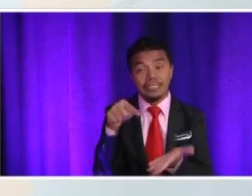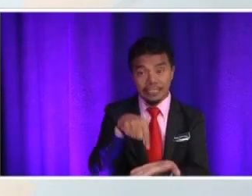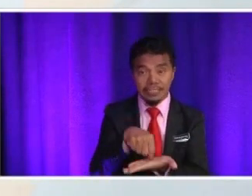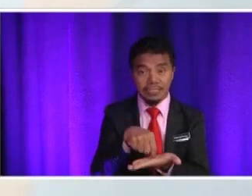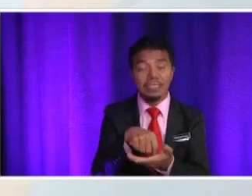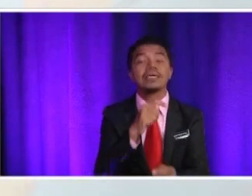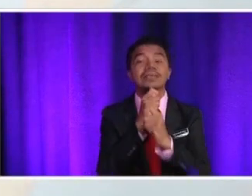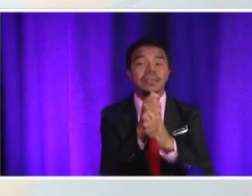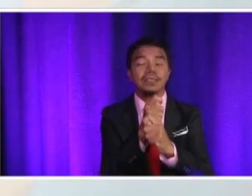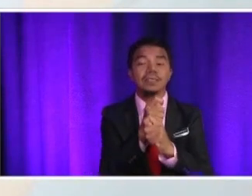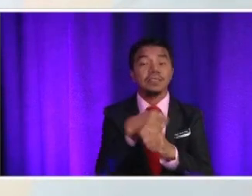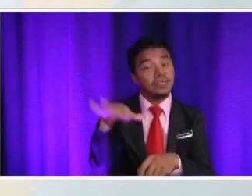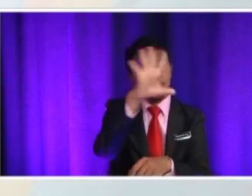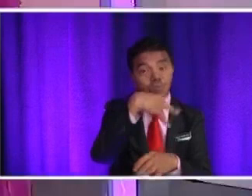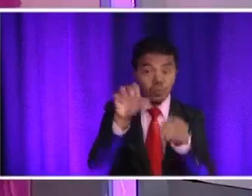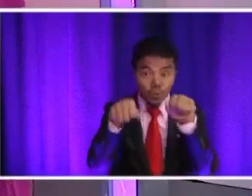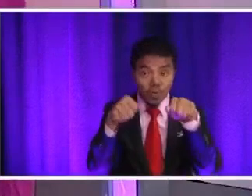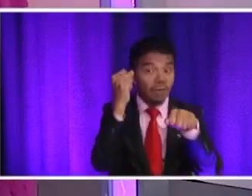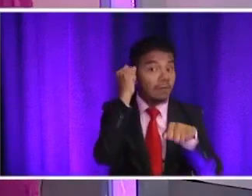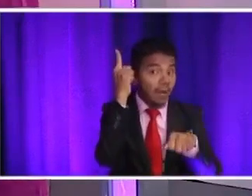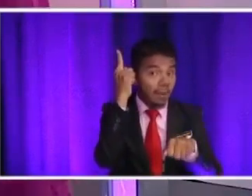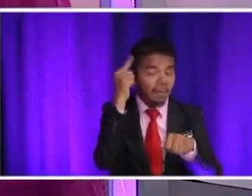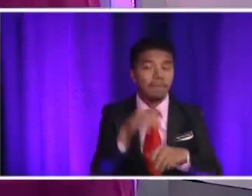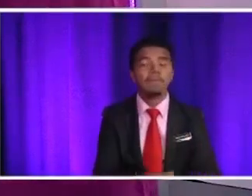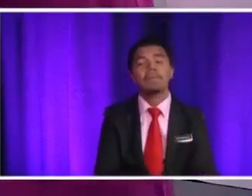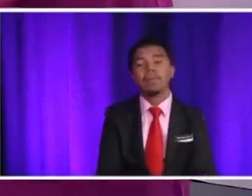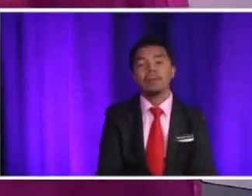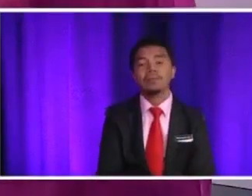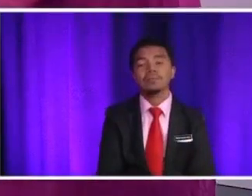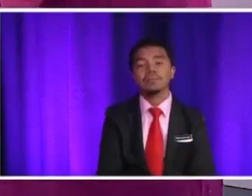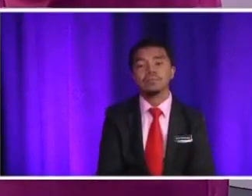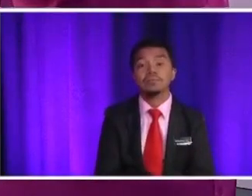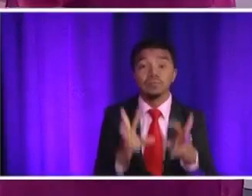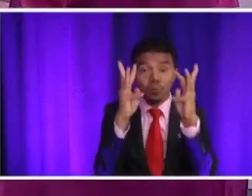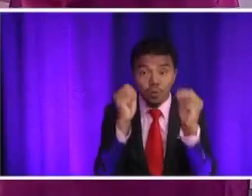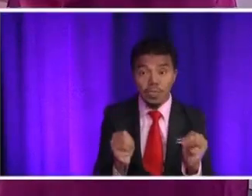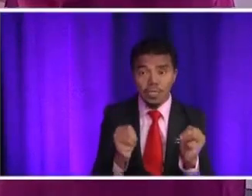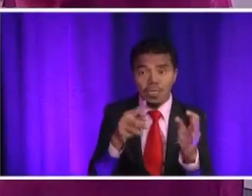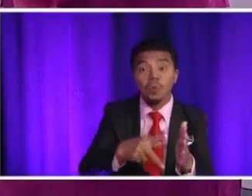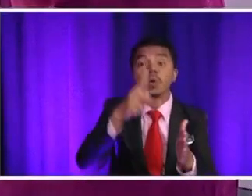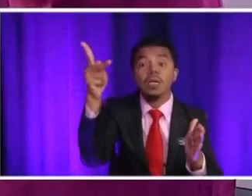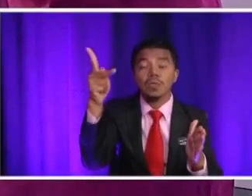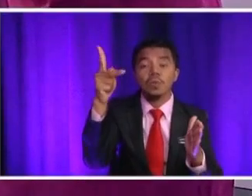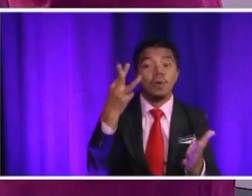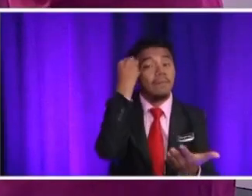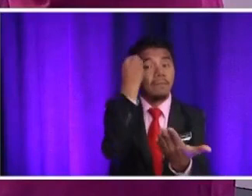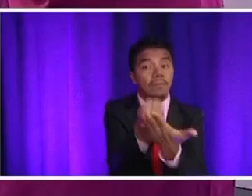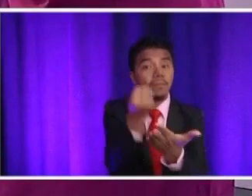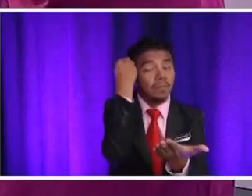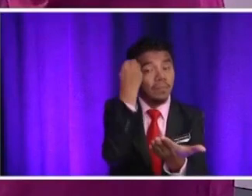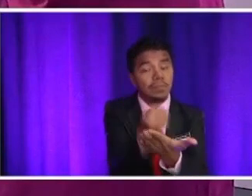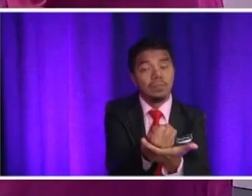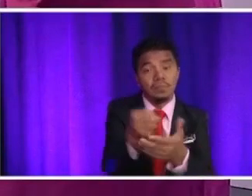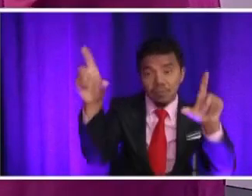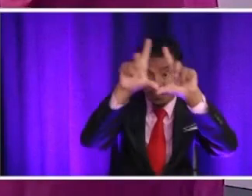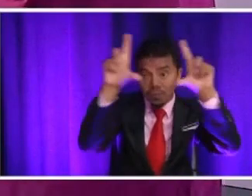tadi. Okey. Jadi itulah caranya maknanya murid keluarkan dulu maklumat-maklumat